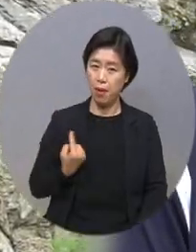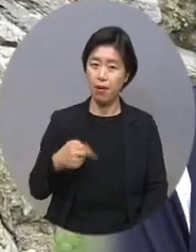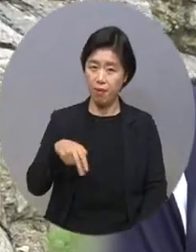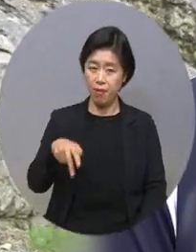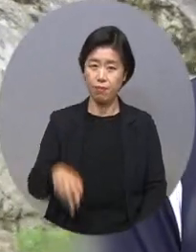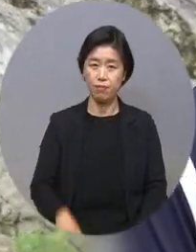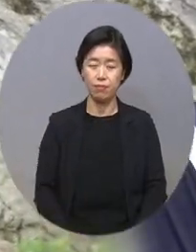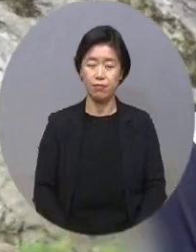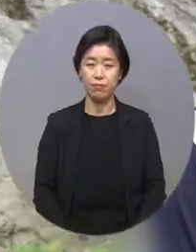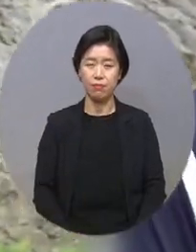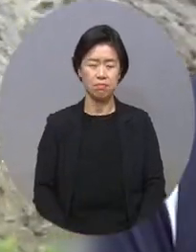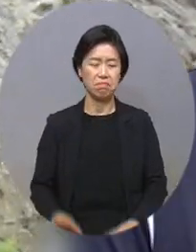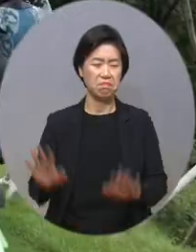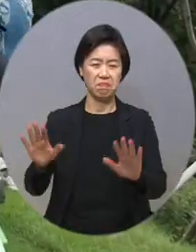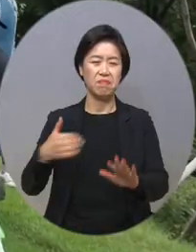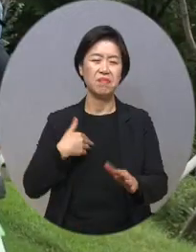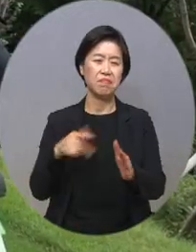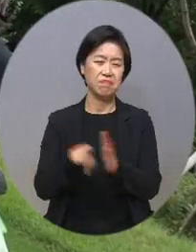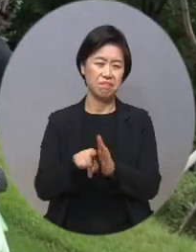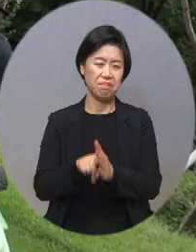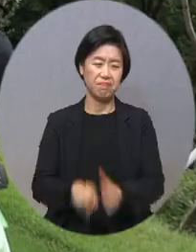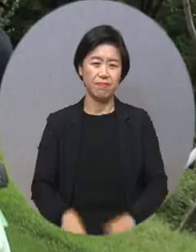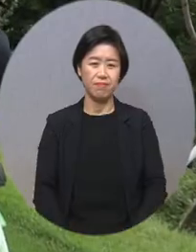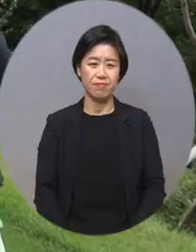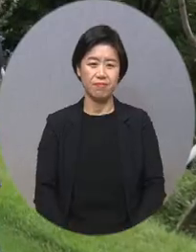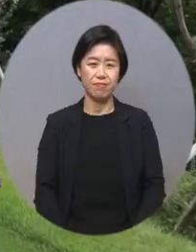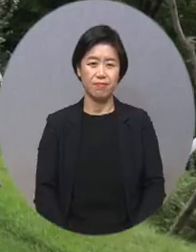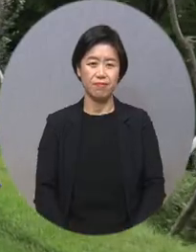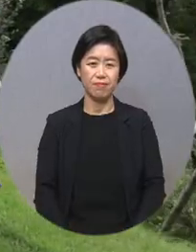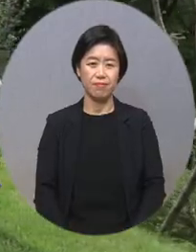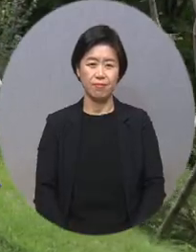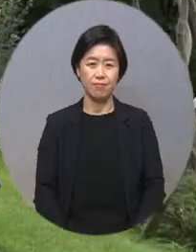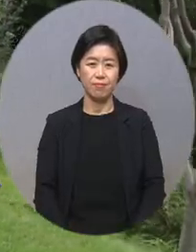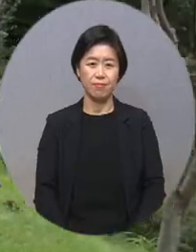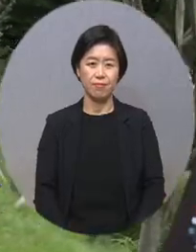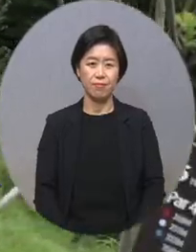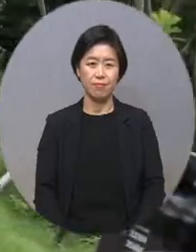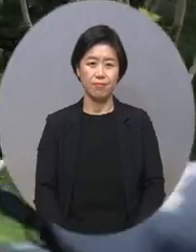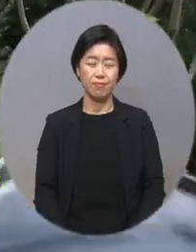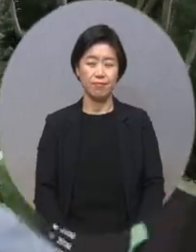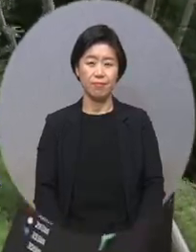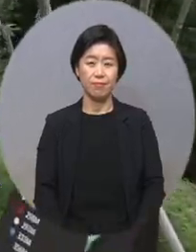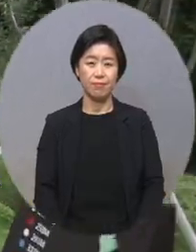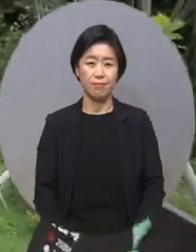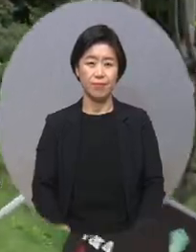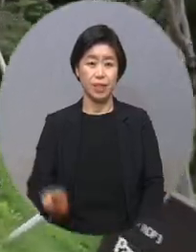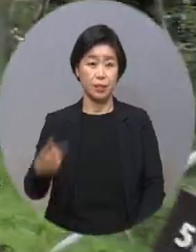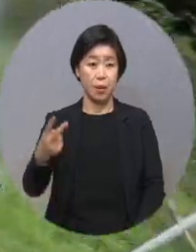없어. 파이팅. 오빠만 믿어요. 아, 진짜 이 사람들이. 우리.